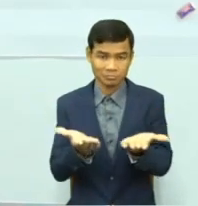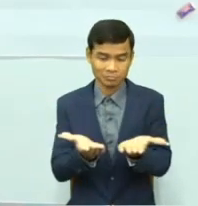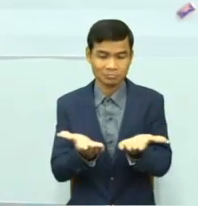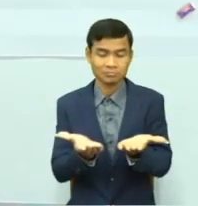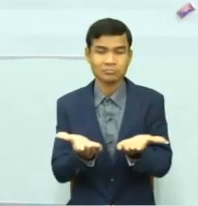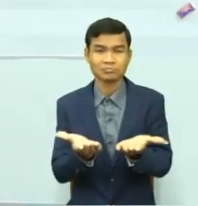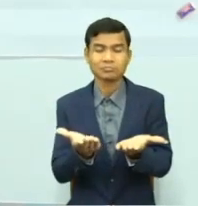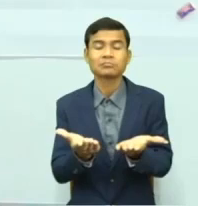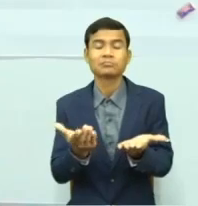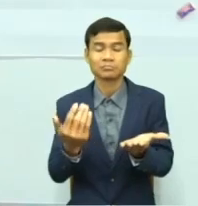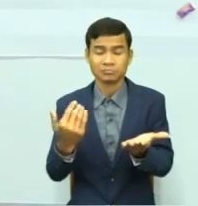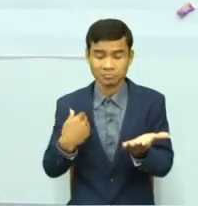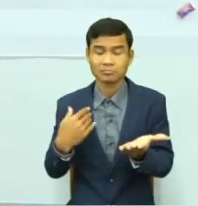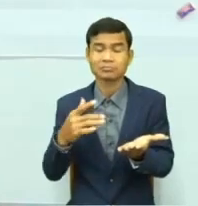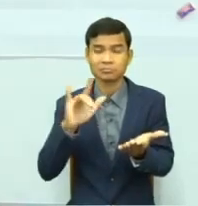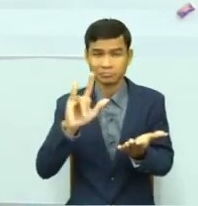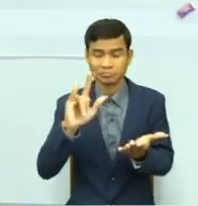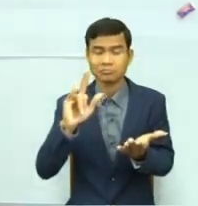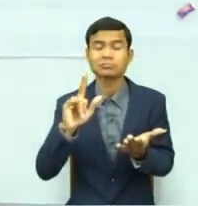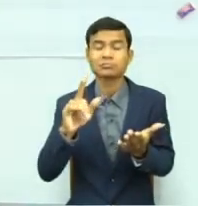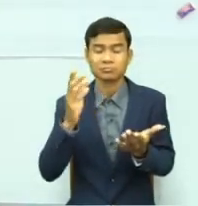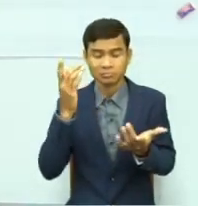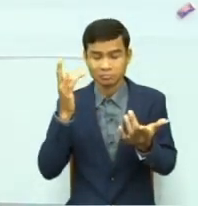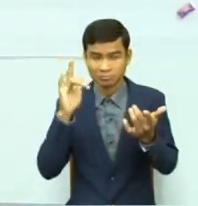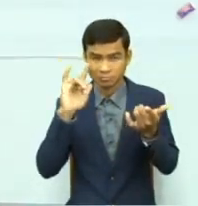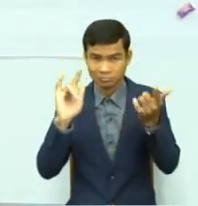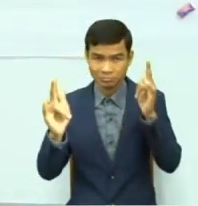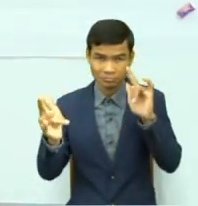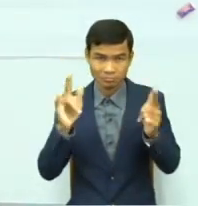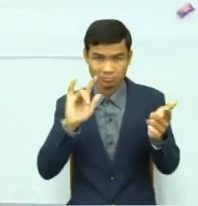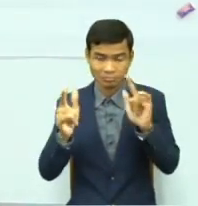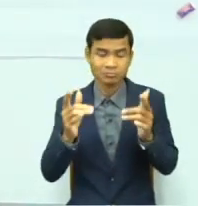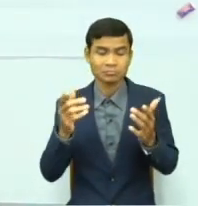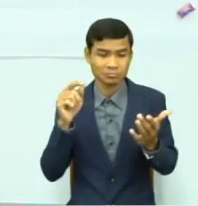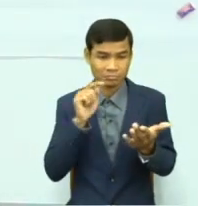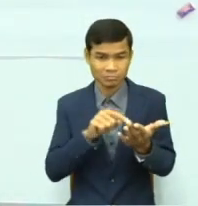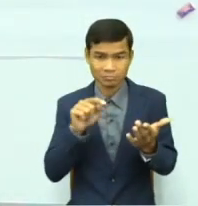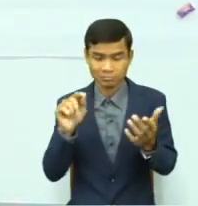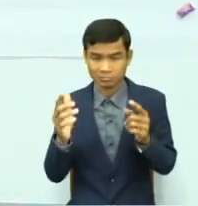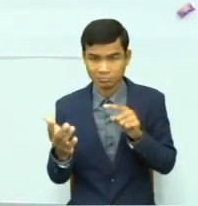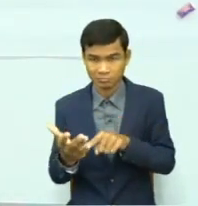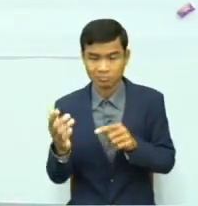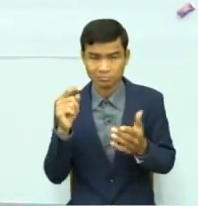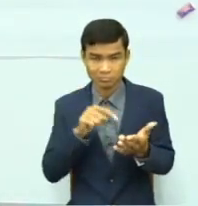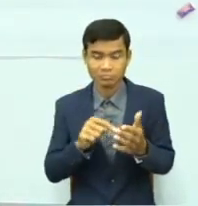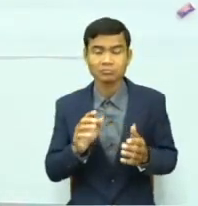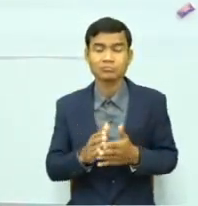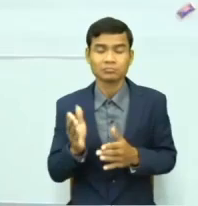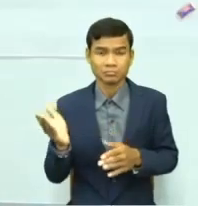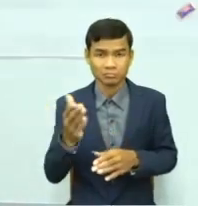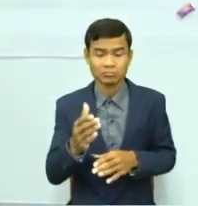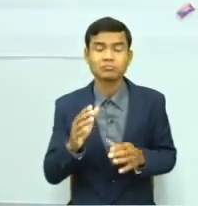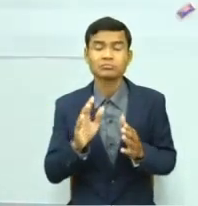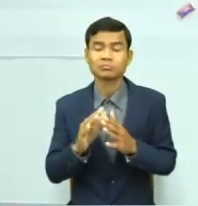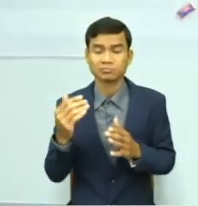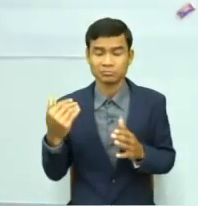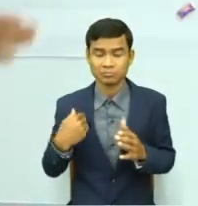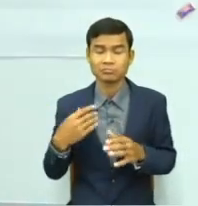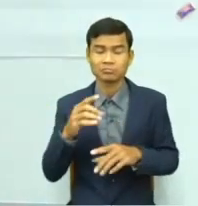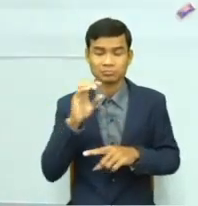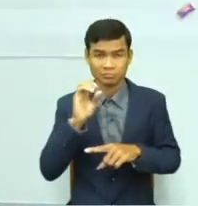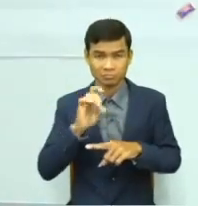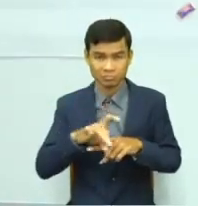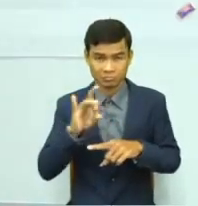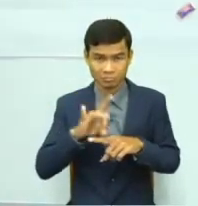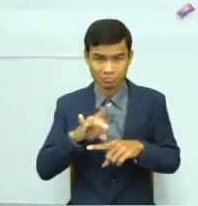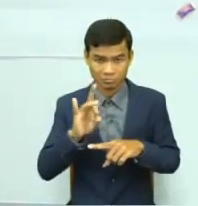priệp đá cứ priệp thiệp chà chẳng chấm chà xâm rập con thằng ạc nế chà bị priệp lý cứ dương ai